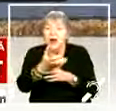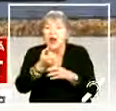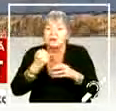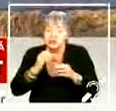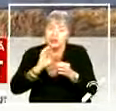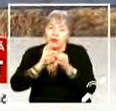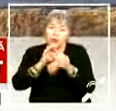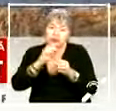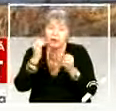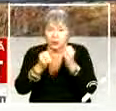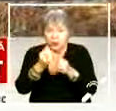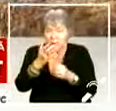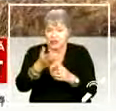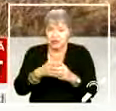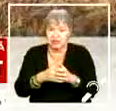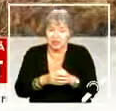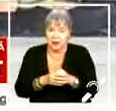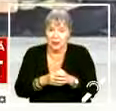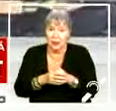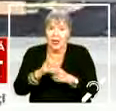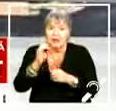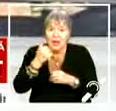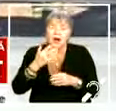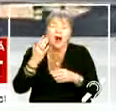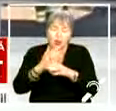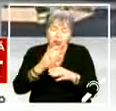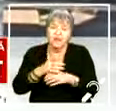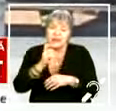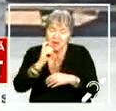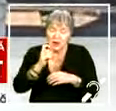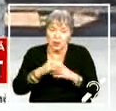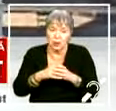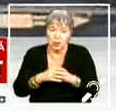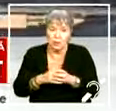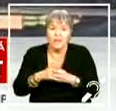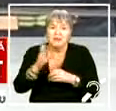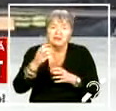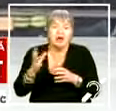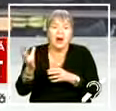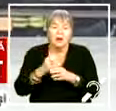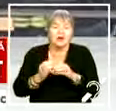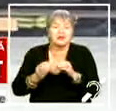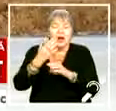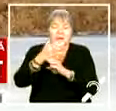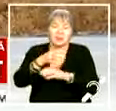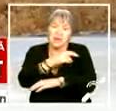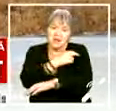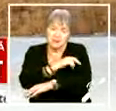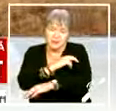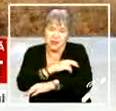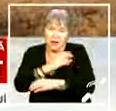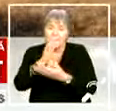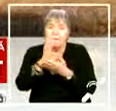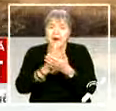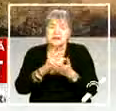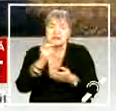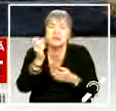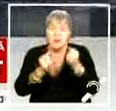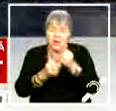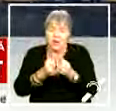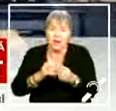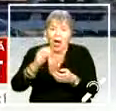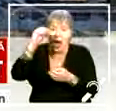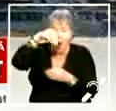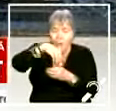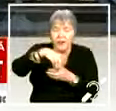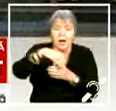conștient dintre fiarele contorsionate, însă cu răni destul de serioase, așa că a fost dus la spital. Din cauza că bucăți din mașină au căzut pe șoseaua care